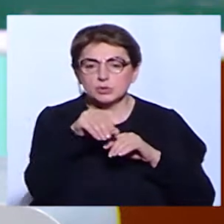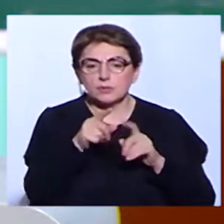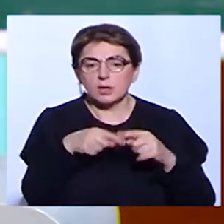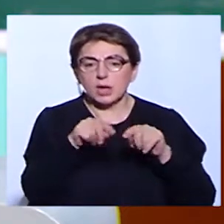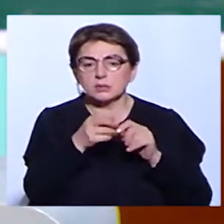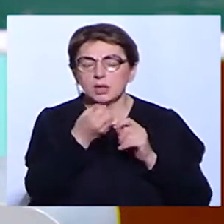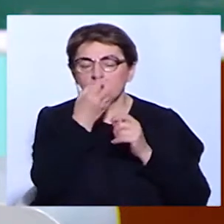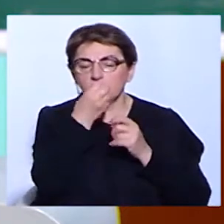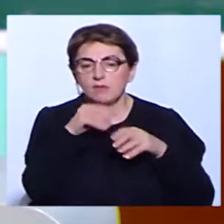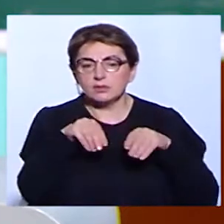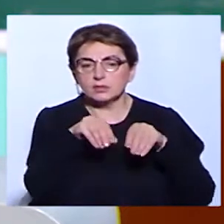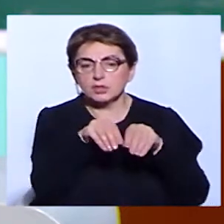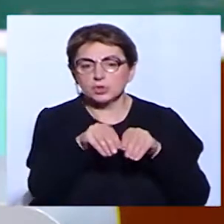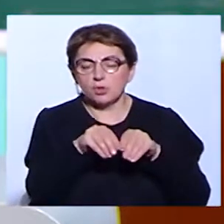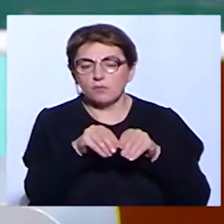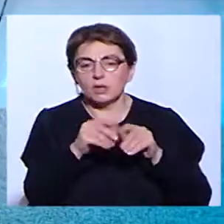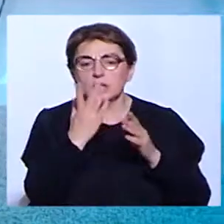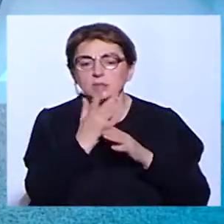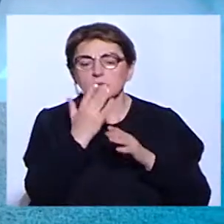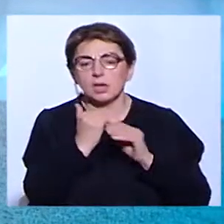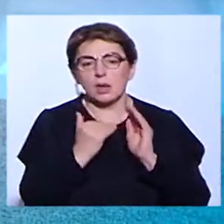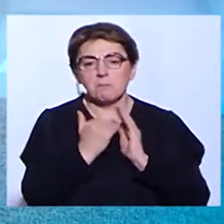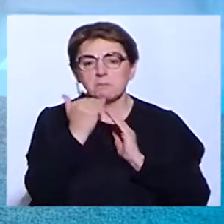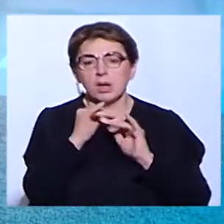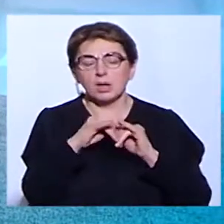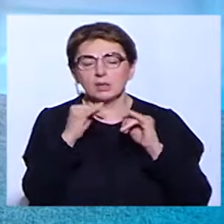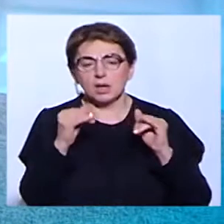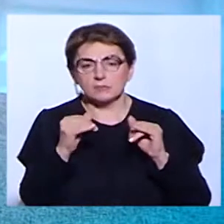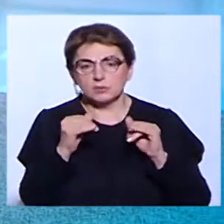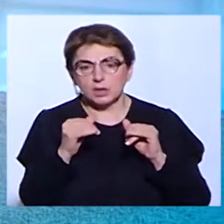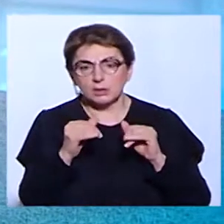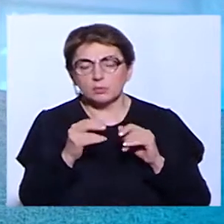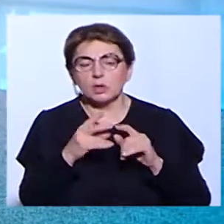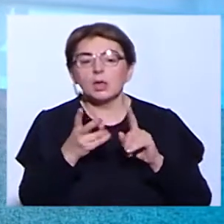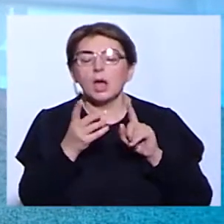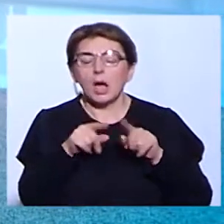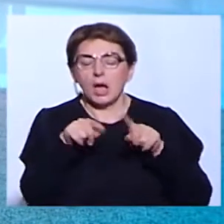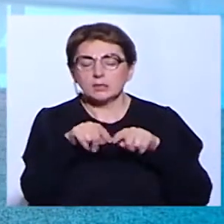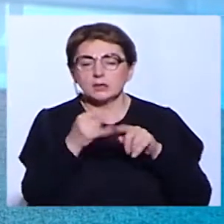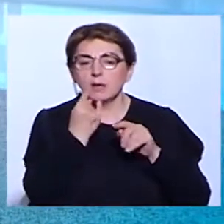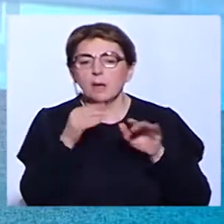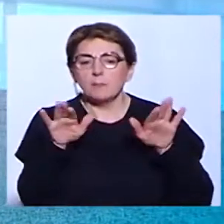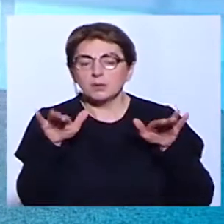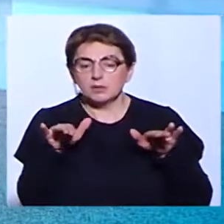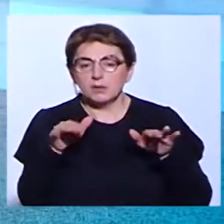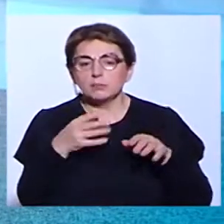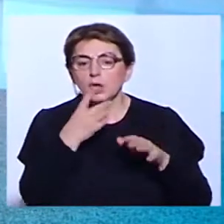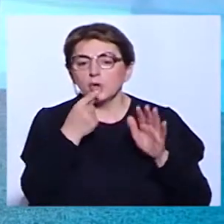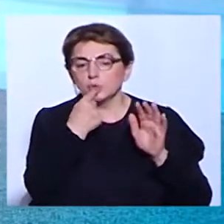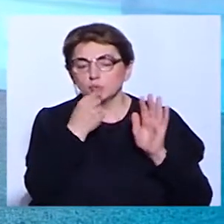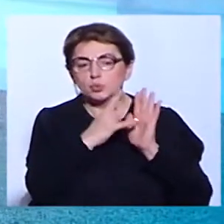მაღალ განვითარებულ მცენარეებად ორგანიზმებად ითვლება, ცხოველებიდან ფრინველები და ძუძუმწოვრები ასევე მაღალ